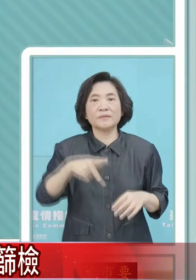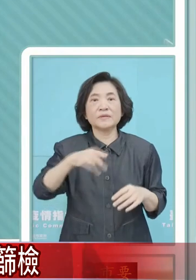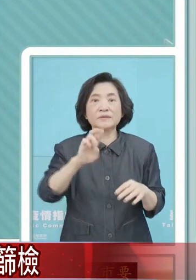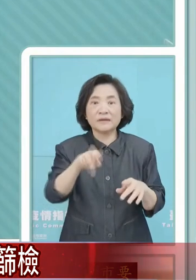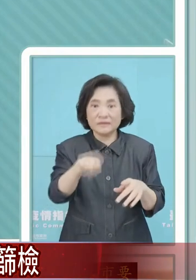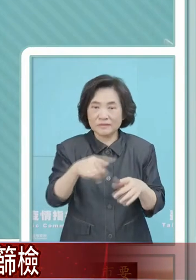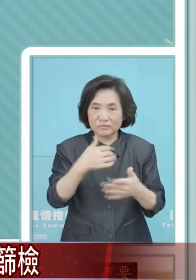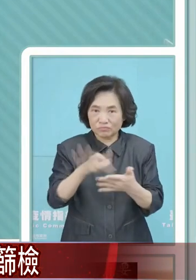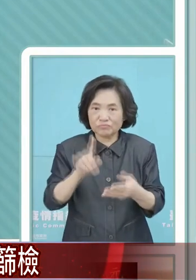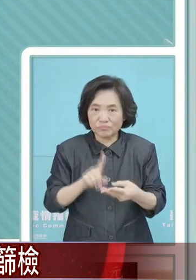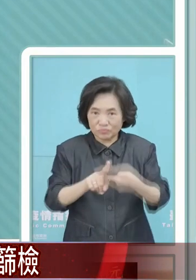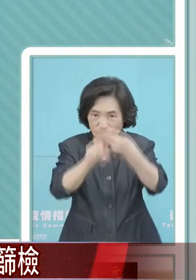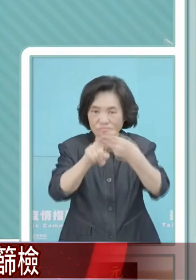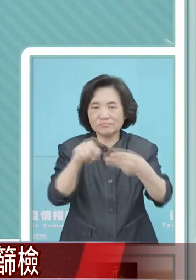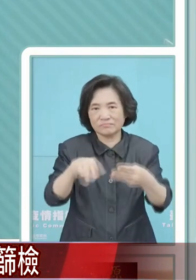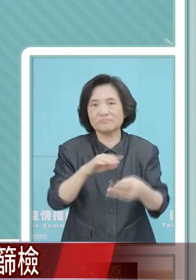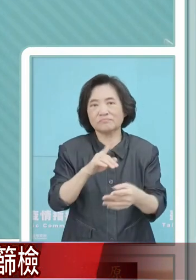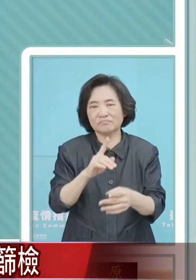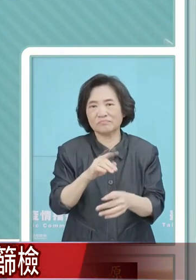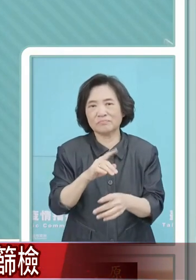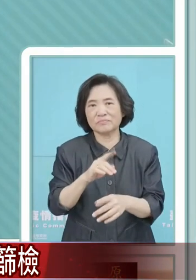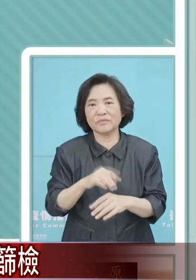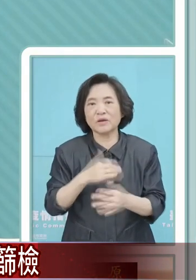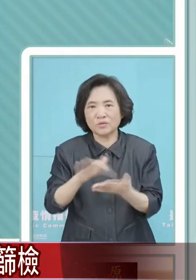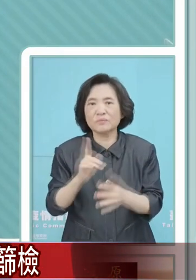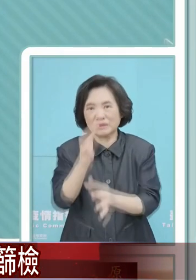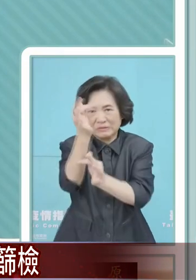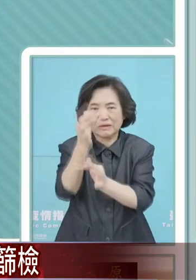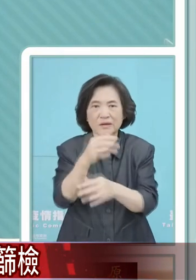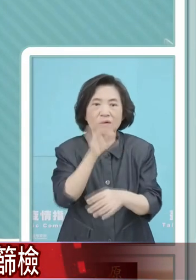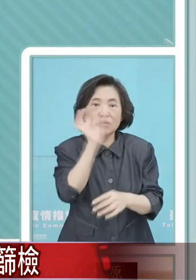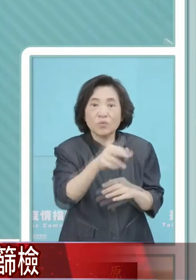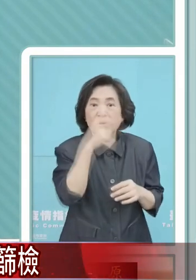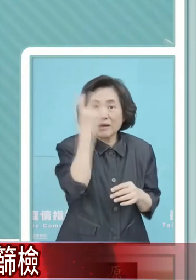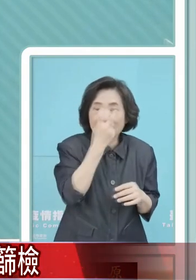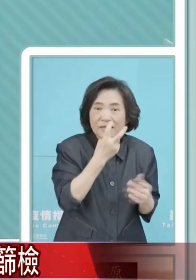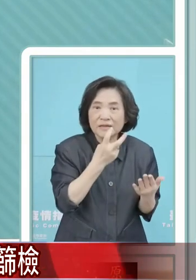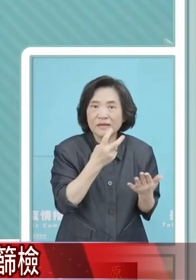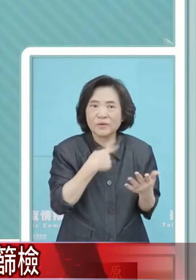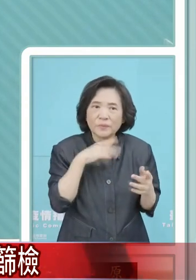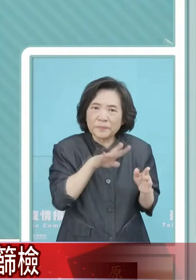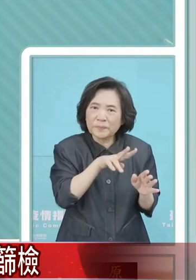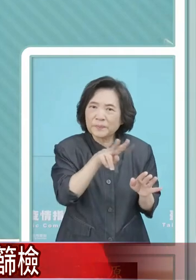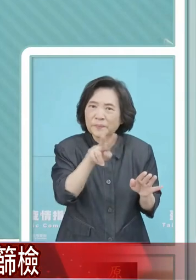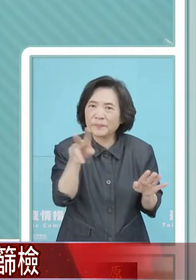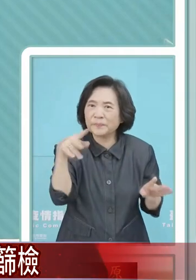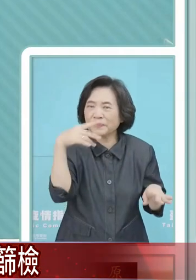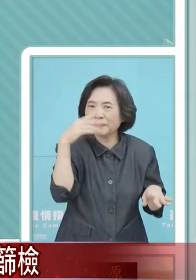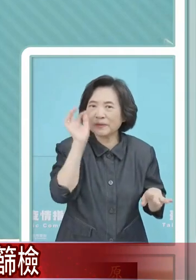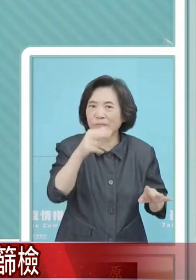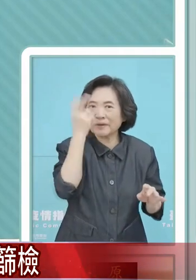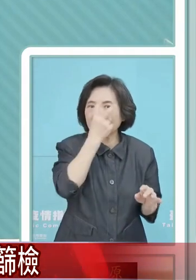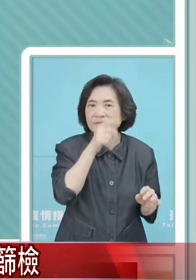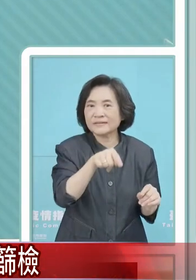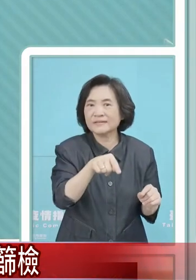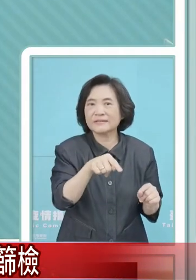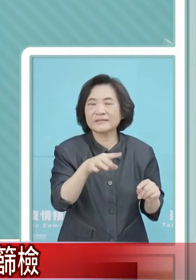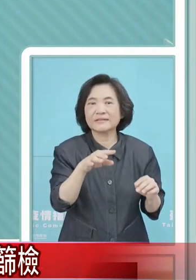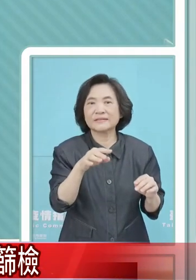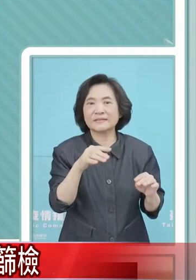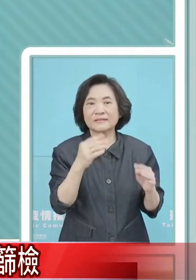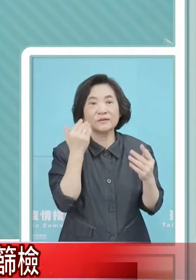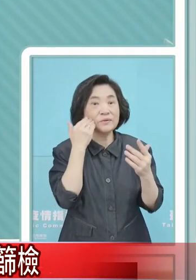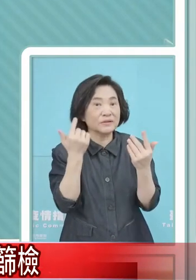所谓的黄金标准的 Gold Standard。你快筛的话，我们现在看起来我们现在目前台北